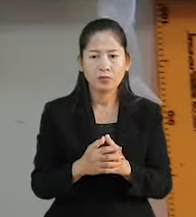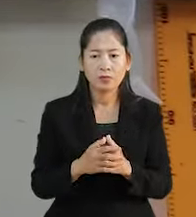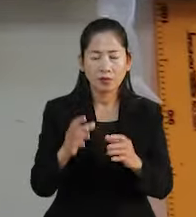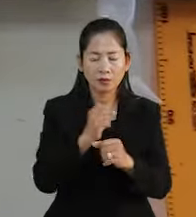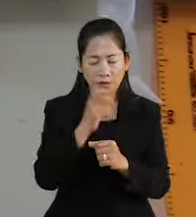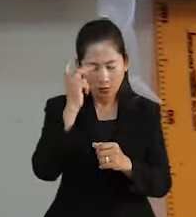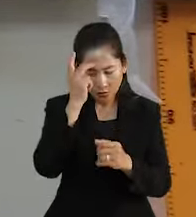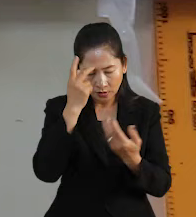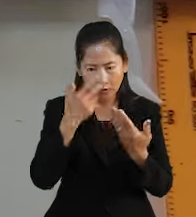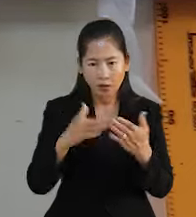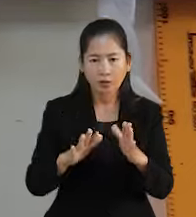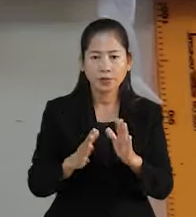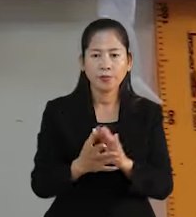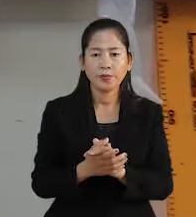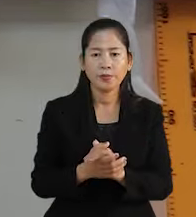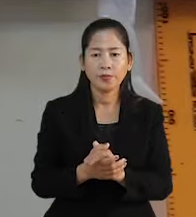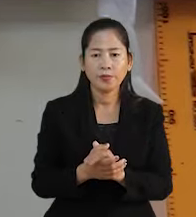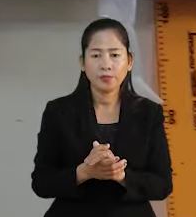កបានគំនិតហើយ